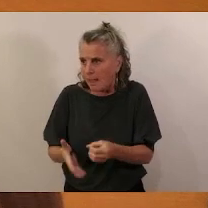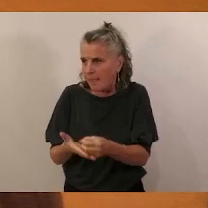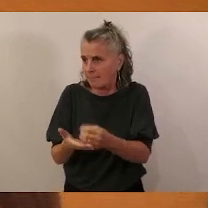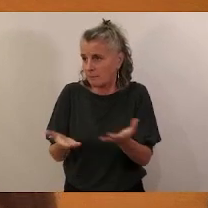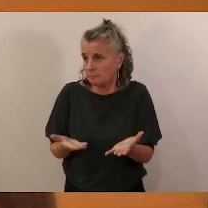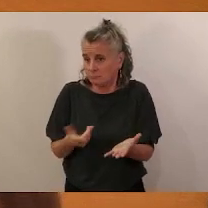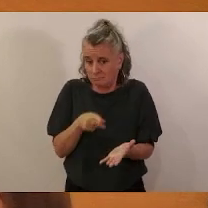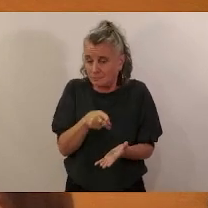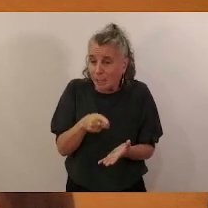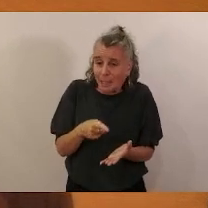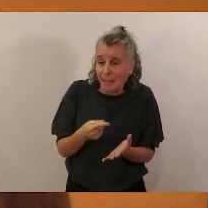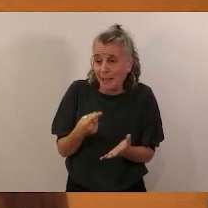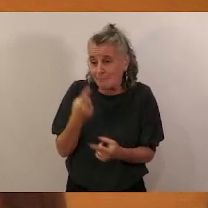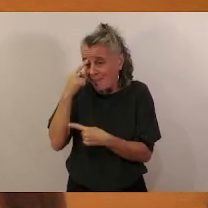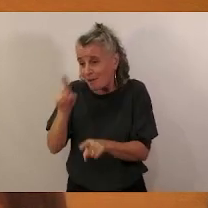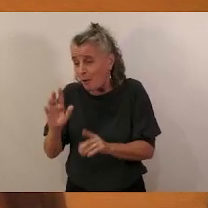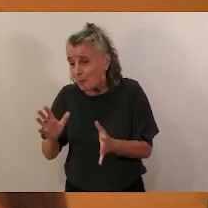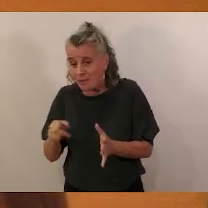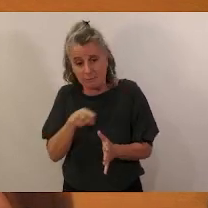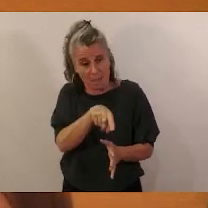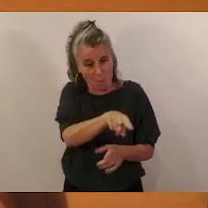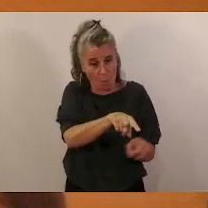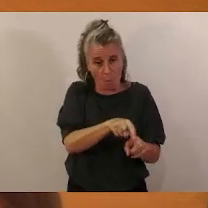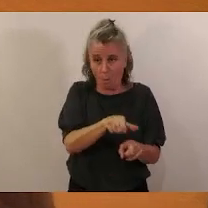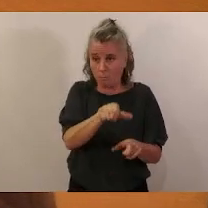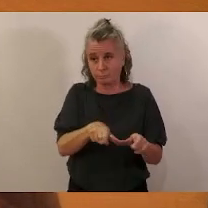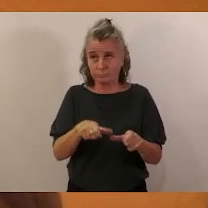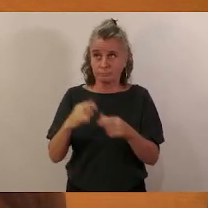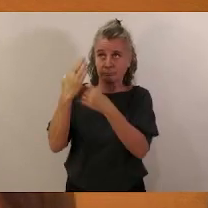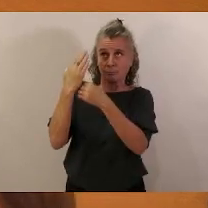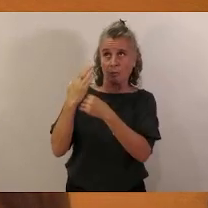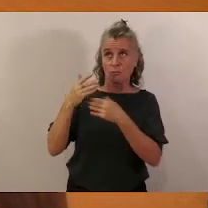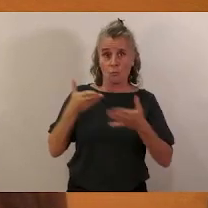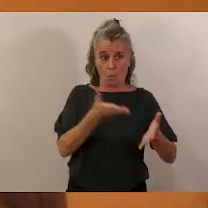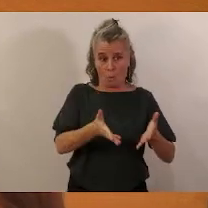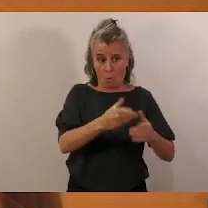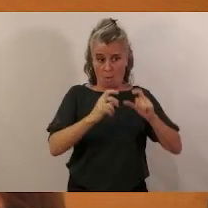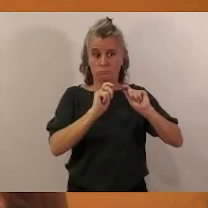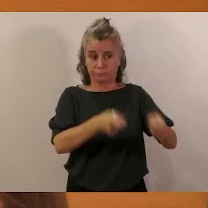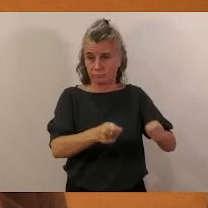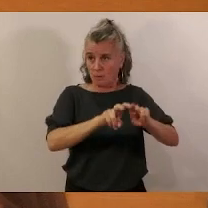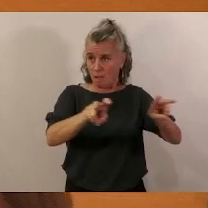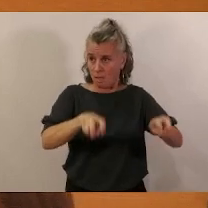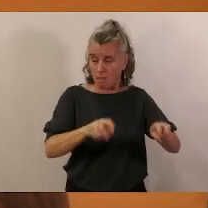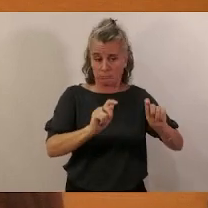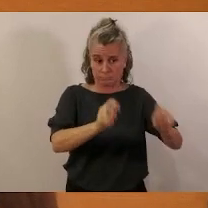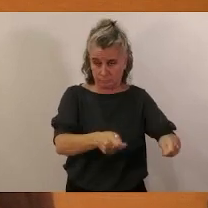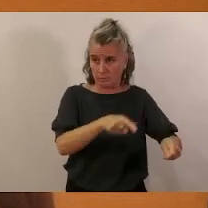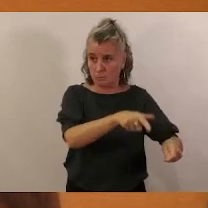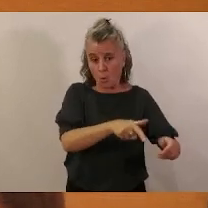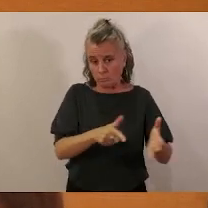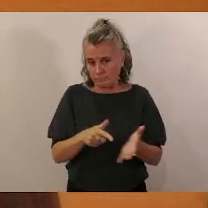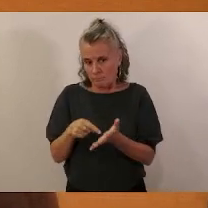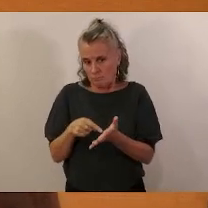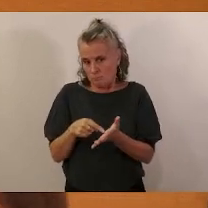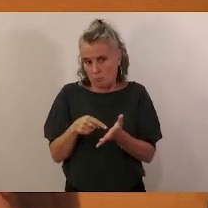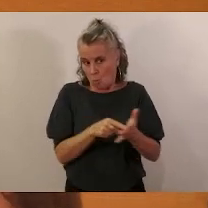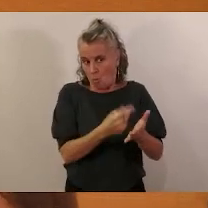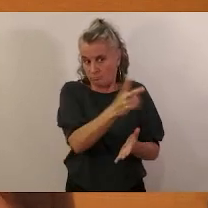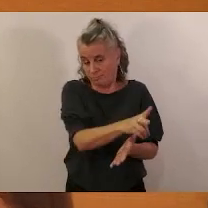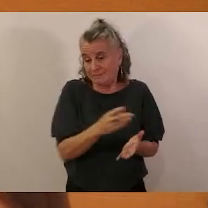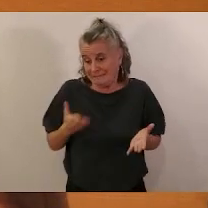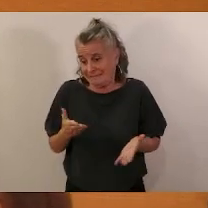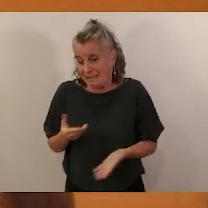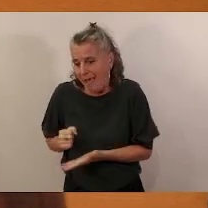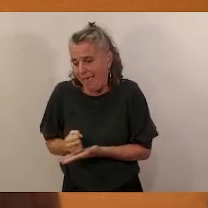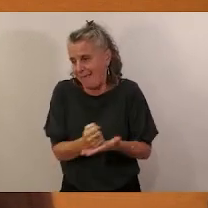sur notre territoire, et notamment les demandeurs d'asile, qui ont le droit à une politique d'intégration efficiente sur nos territoires. Donc nous sommes effectivement très fiers de